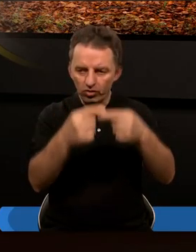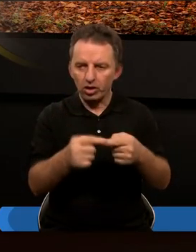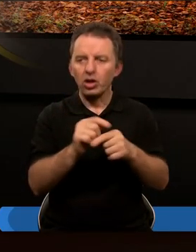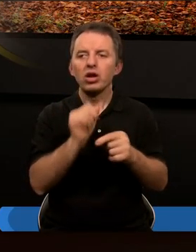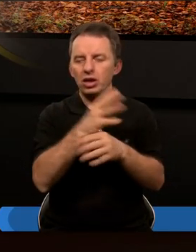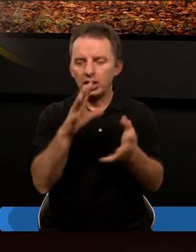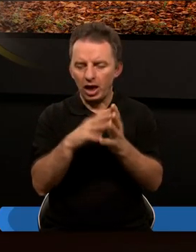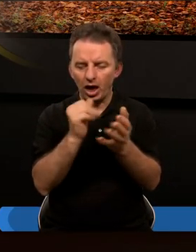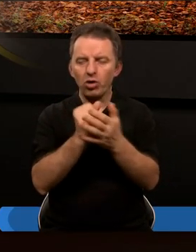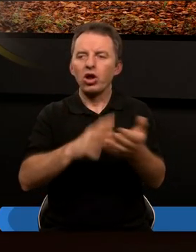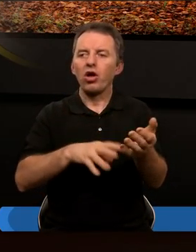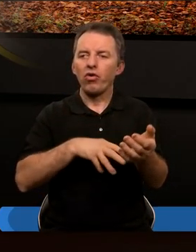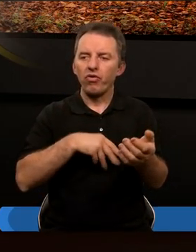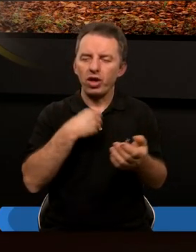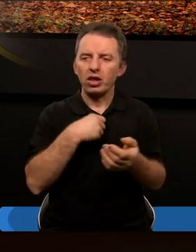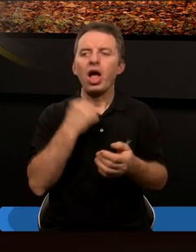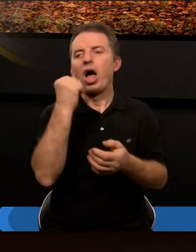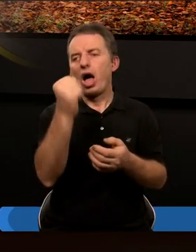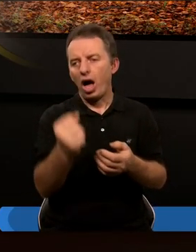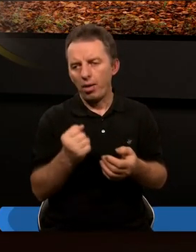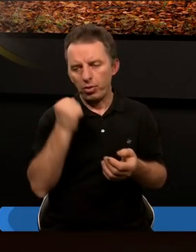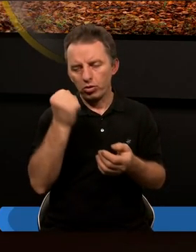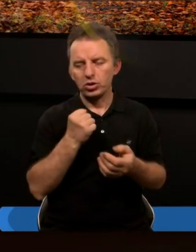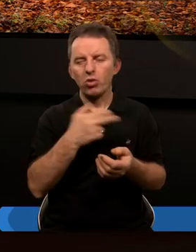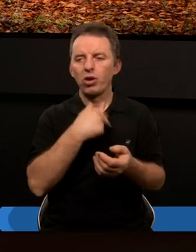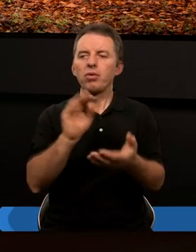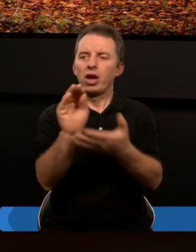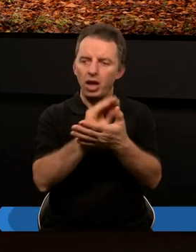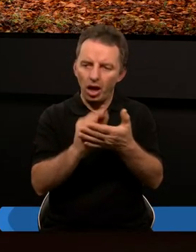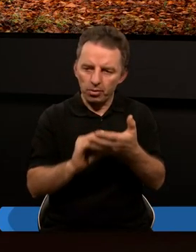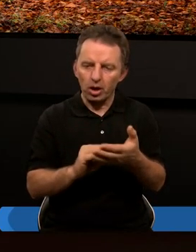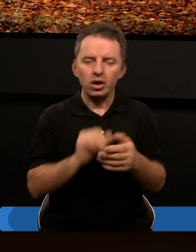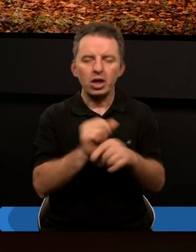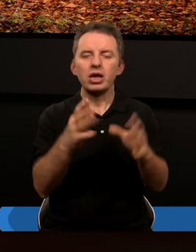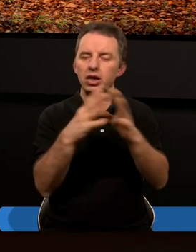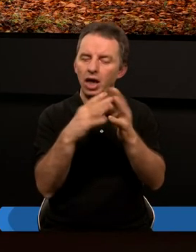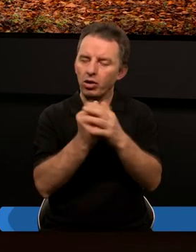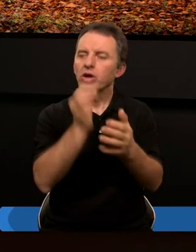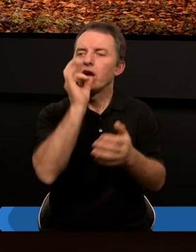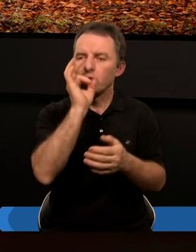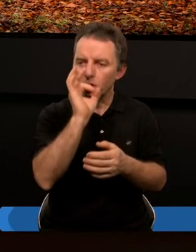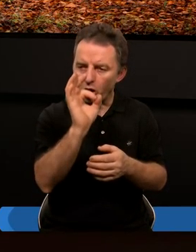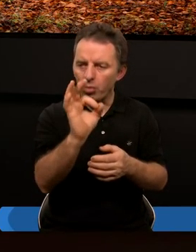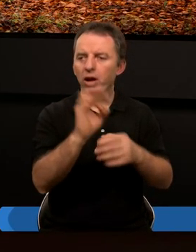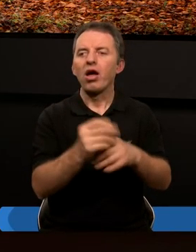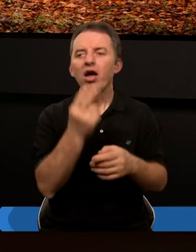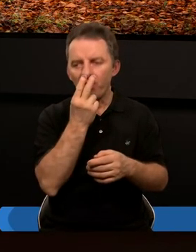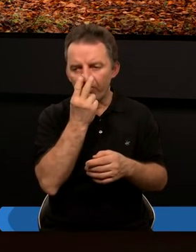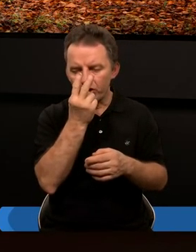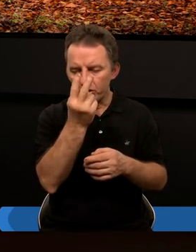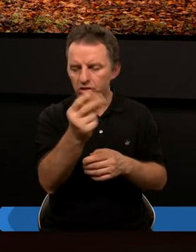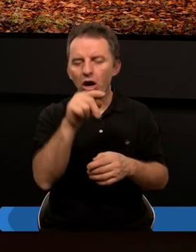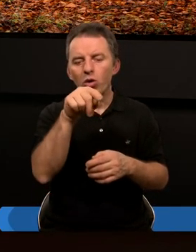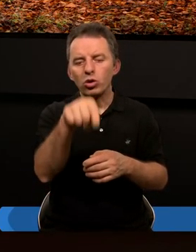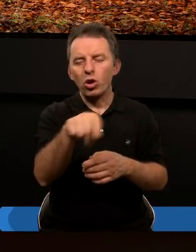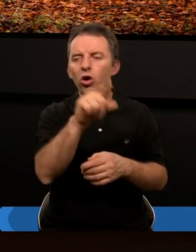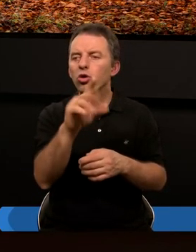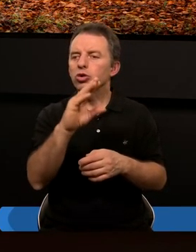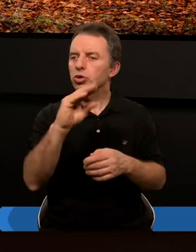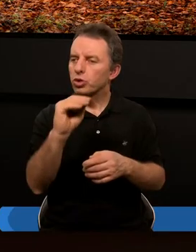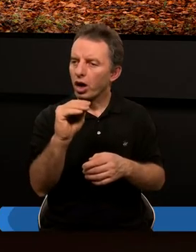zakon jest święty. Apostoł Paweł nawet napisał, że jest też dobry. A więc widział to, że